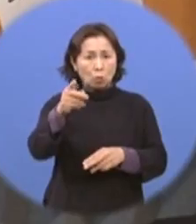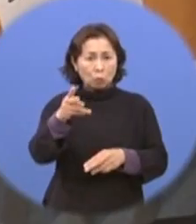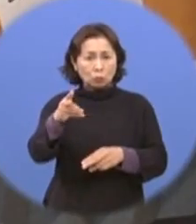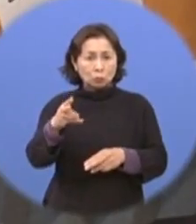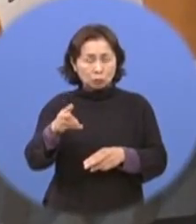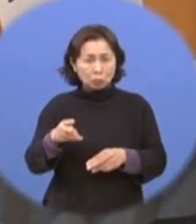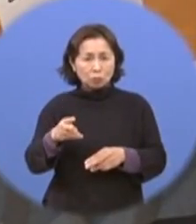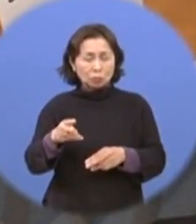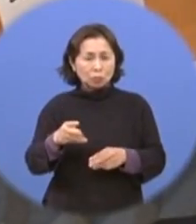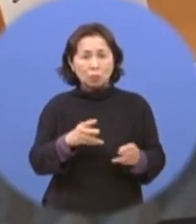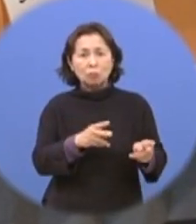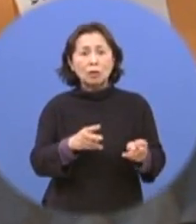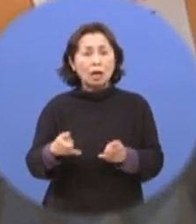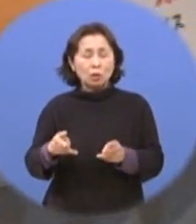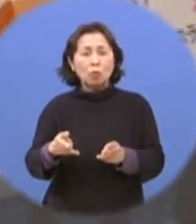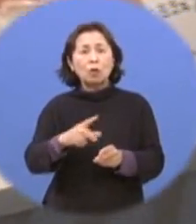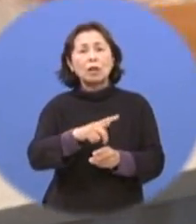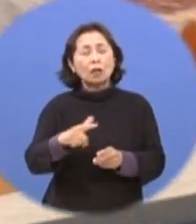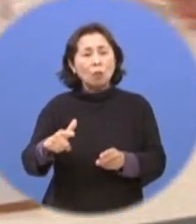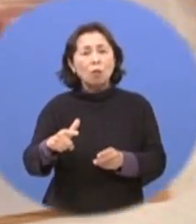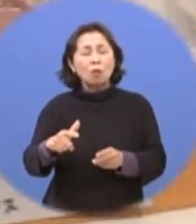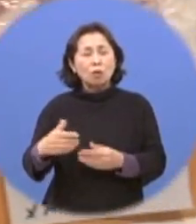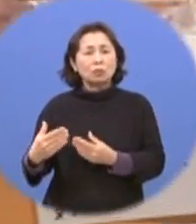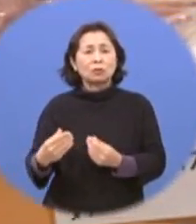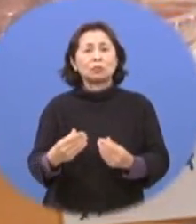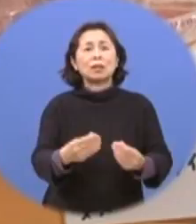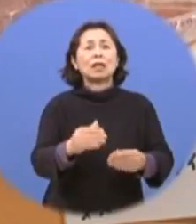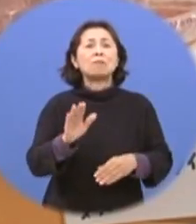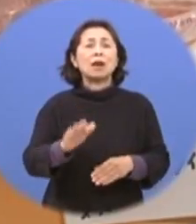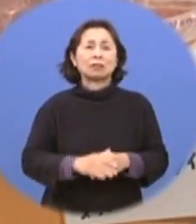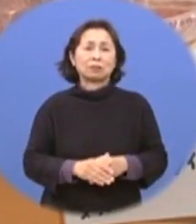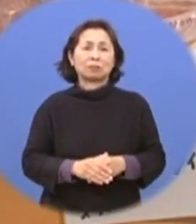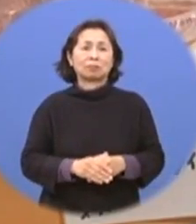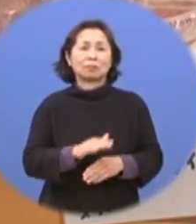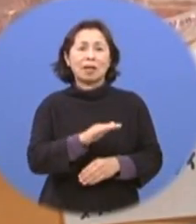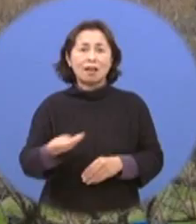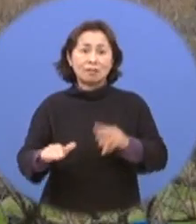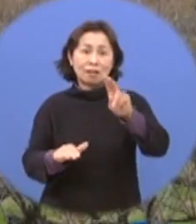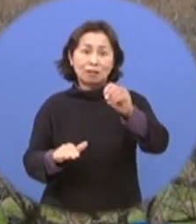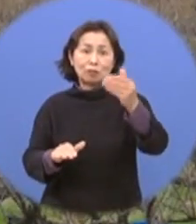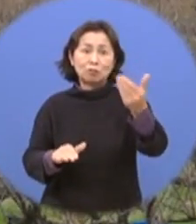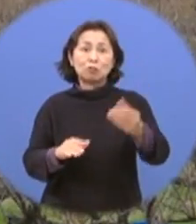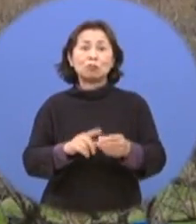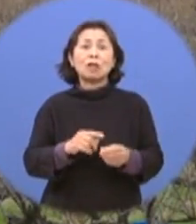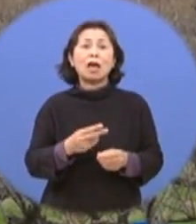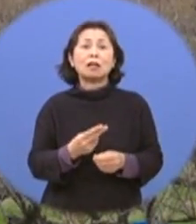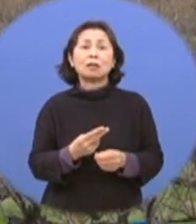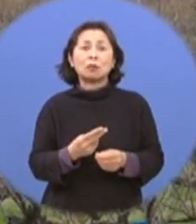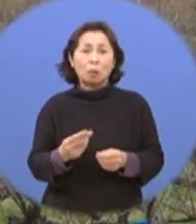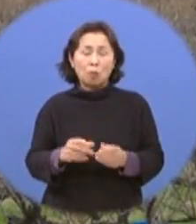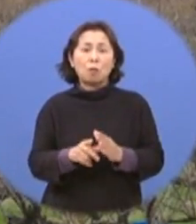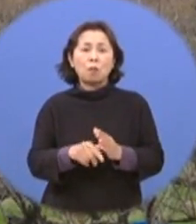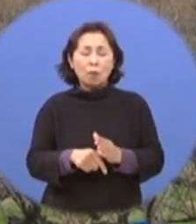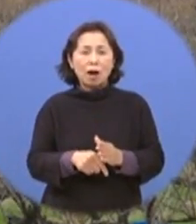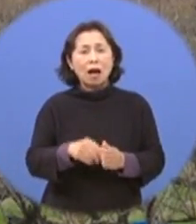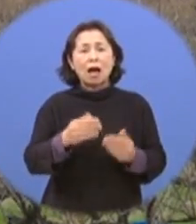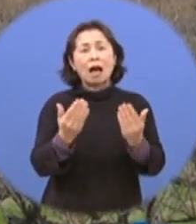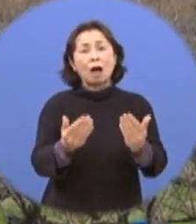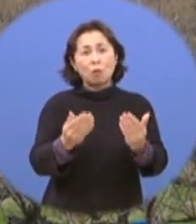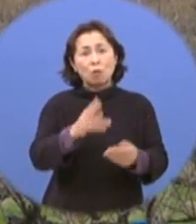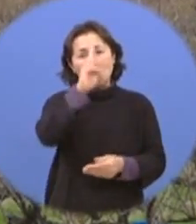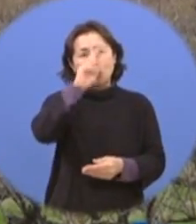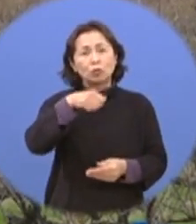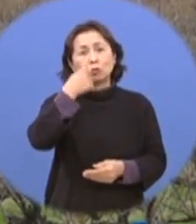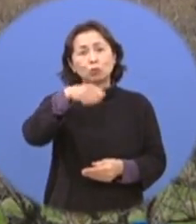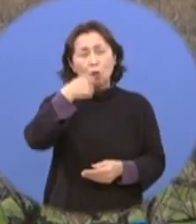形で事業を進めてきております平成29年なんですけれども学校給食会二米を提供すると